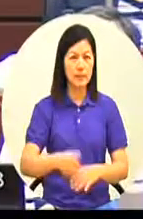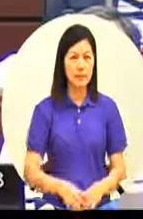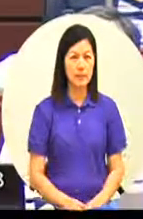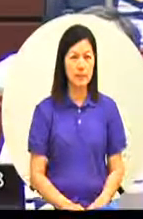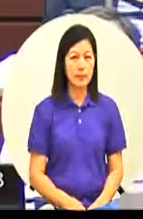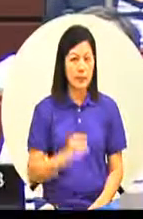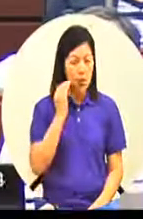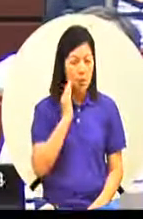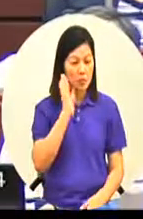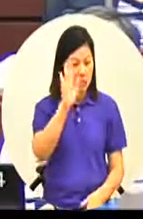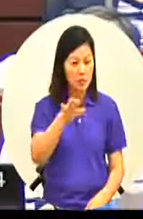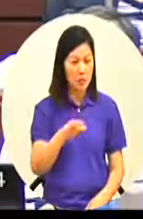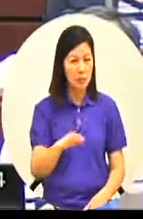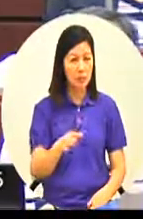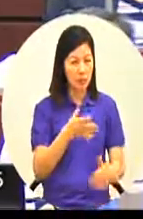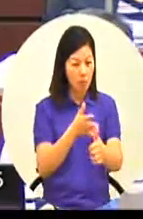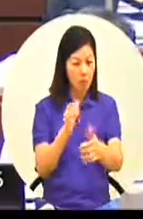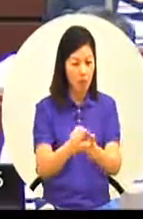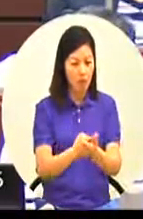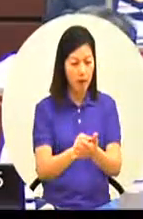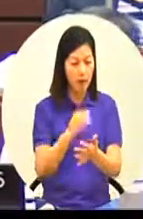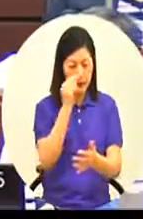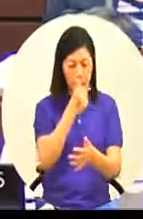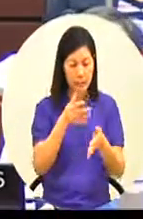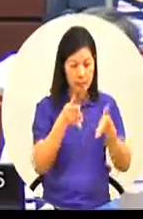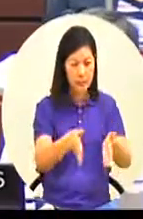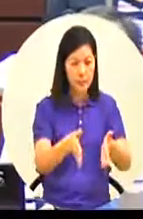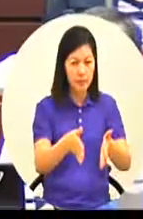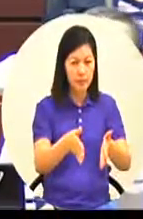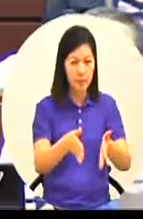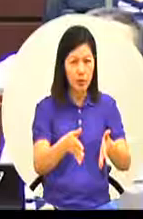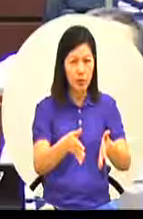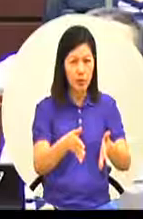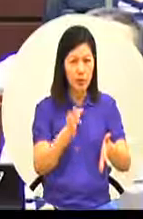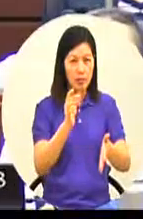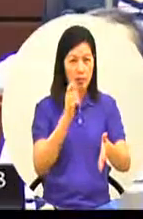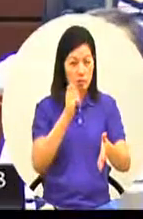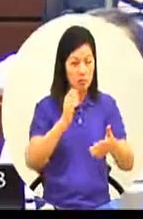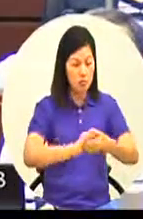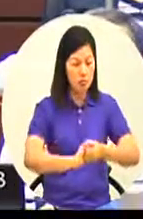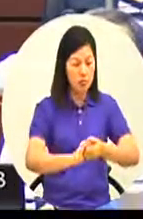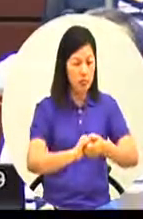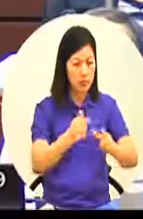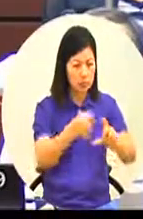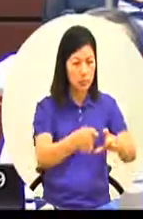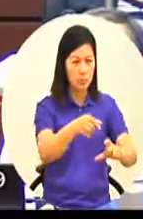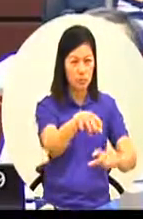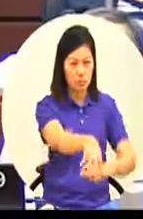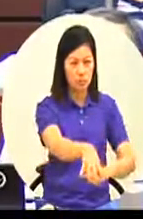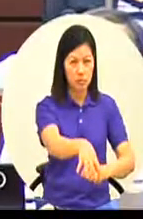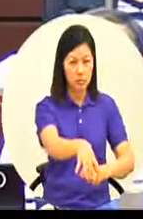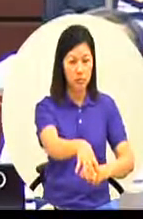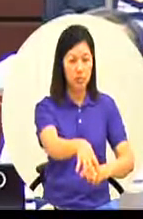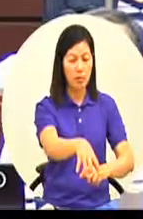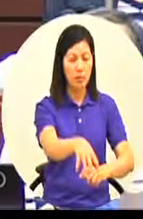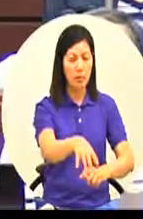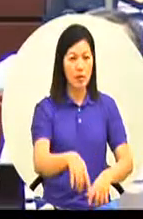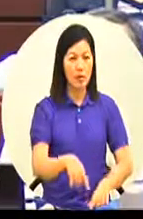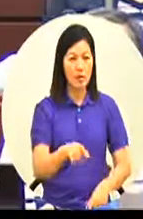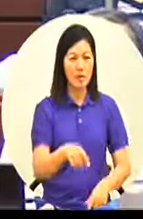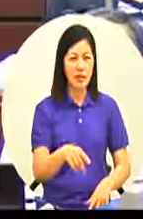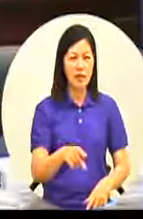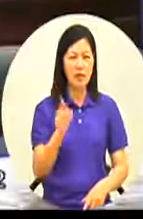将来要做这个的话，要特别针对某一区比较大的样本来做，会比较公平。 这样的话，没有科学